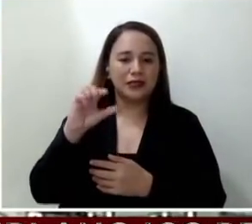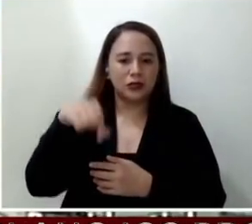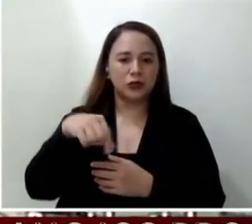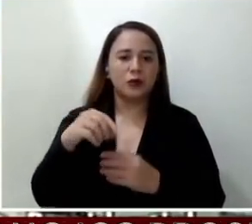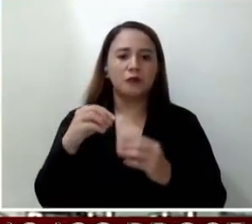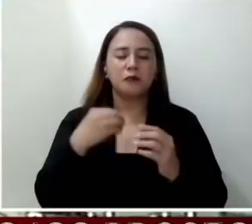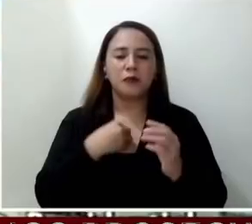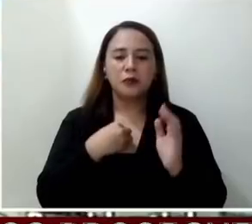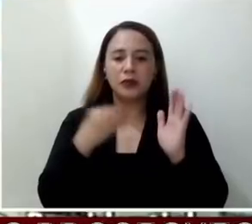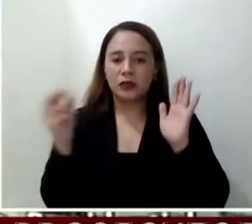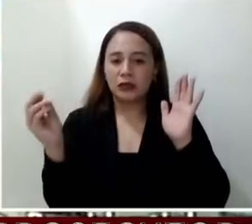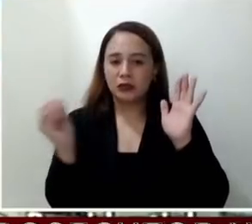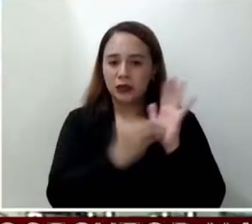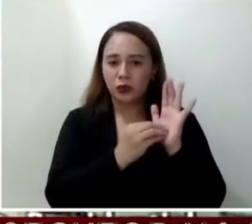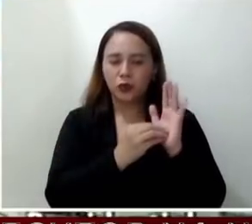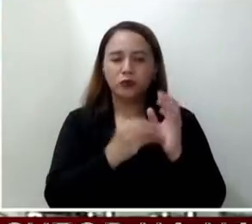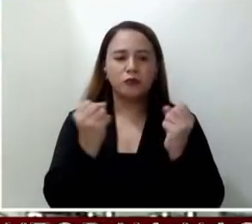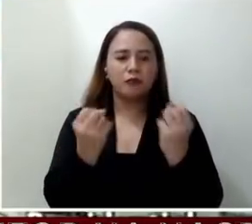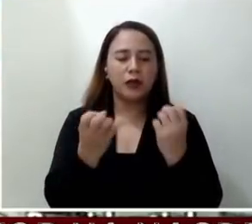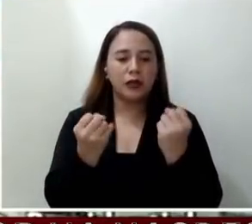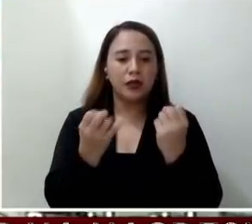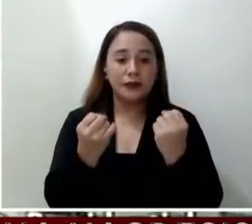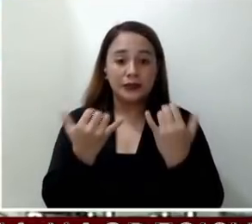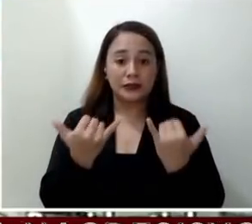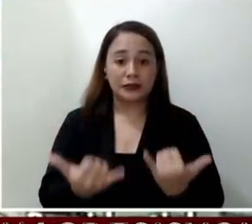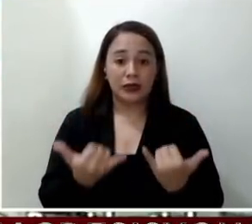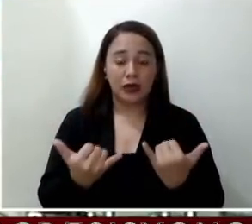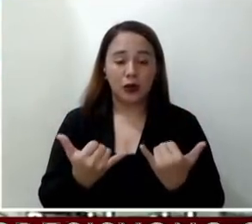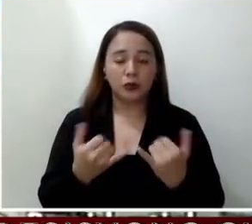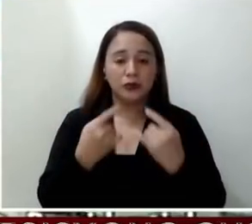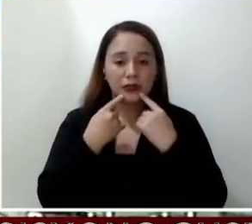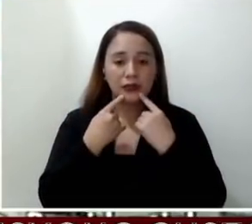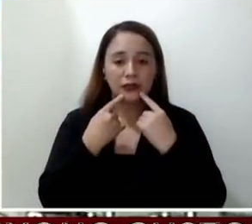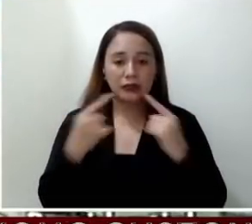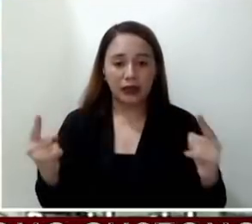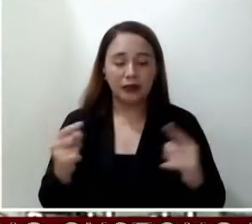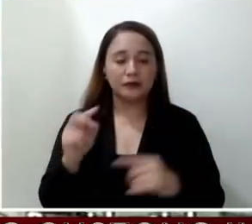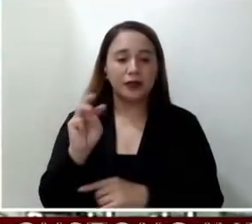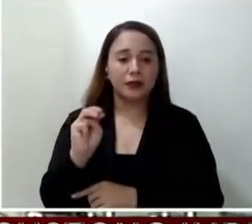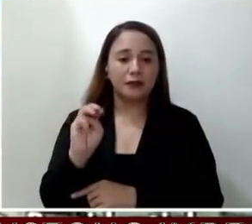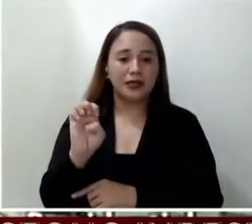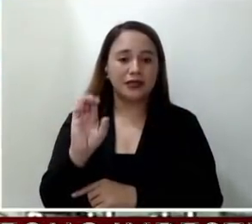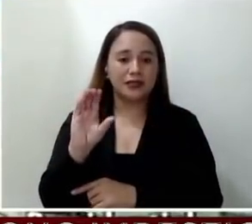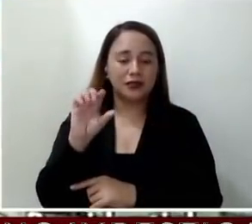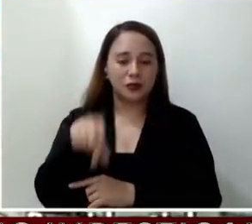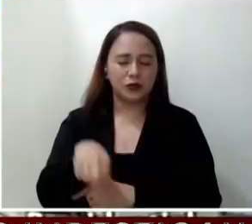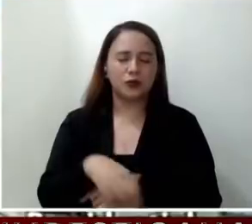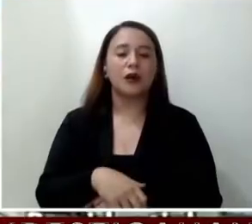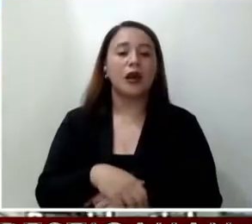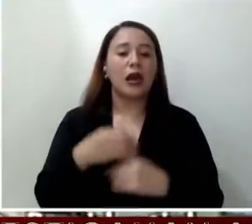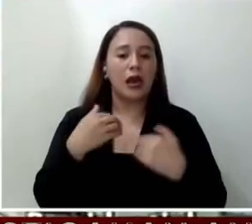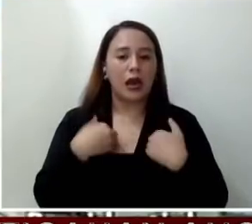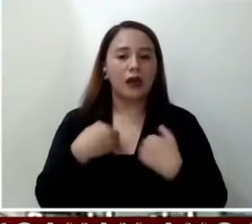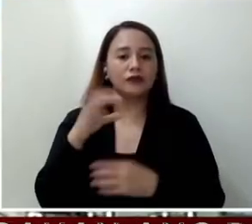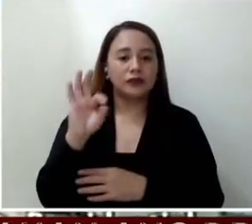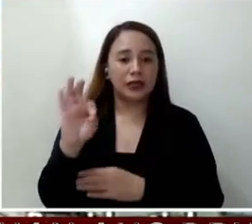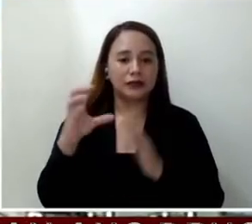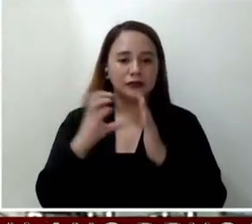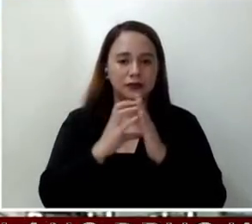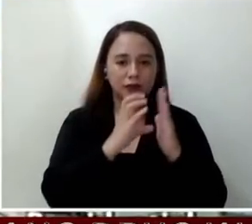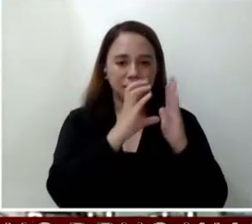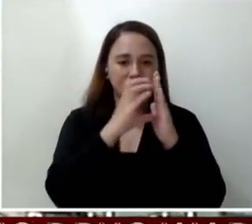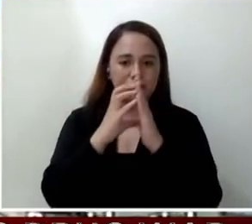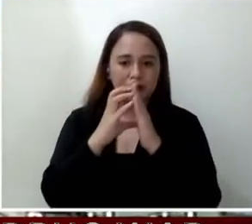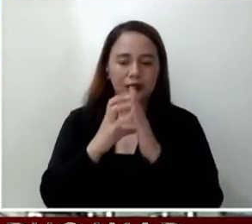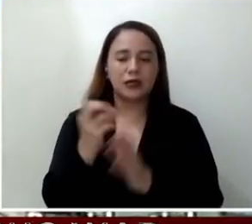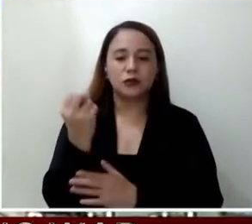sorts na pinakamadami so far na nadeklara under MECQ. Meron po tayong siyam na syudad at